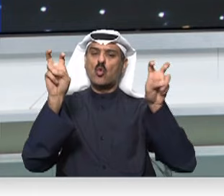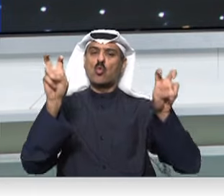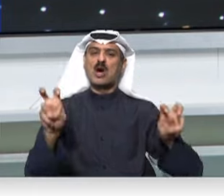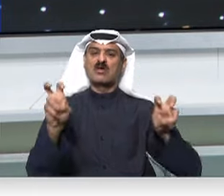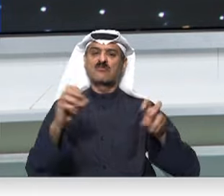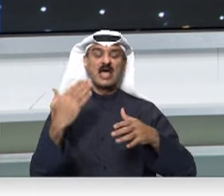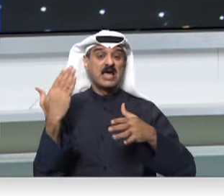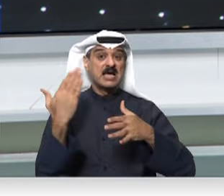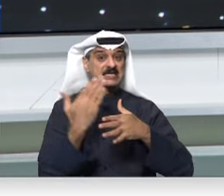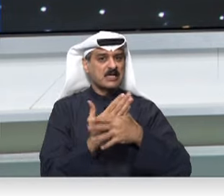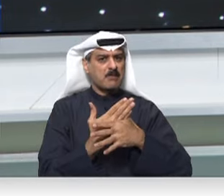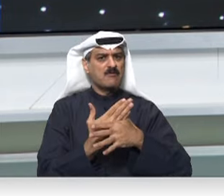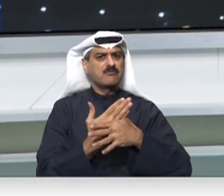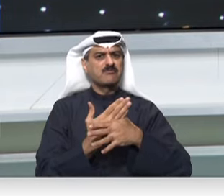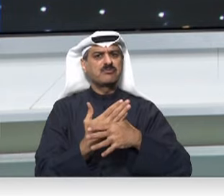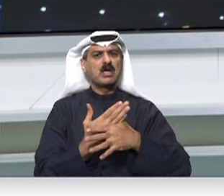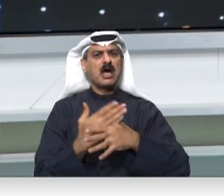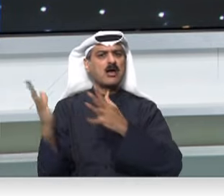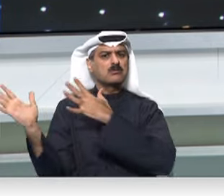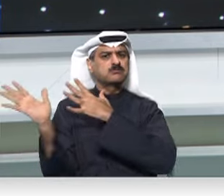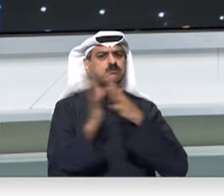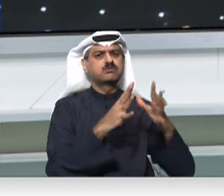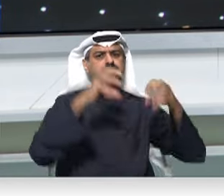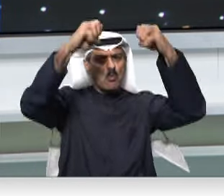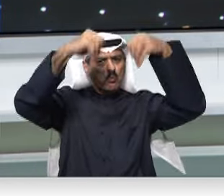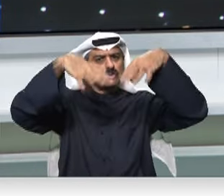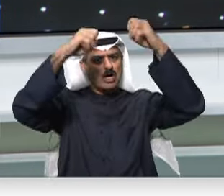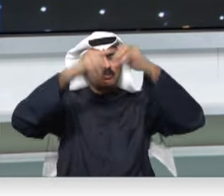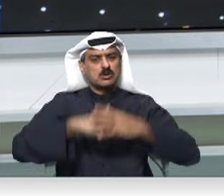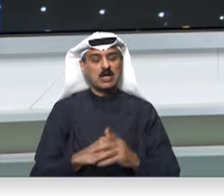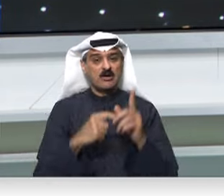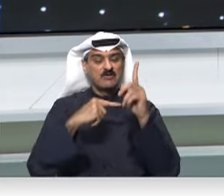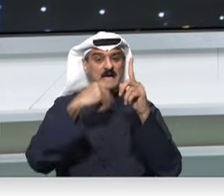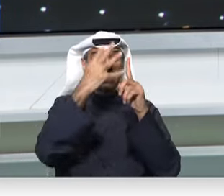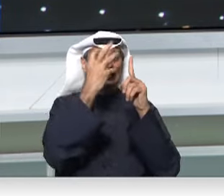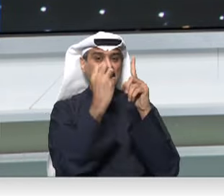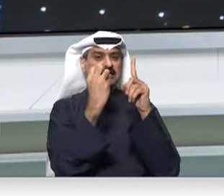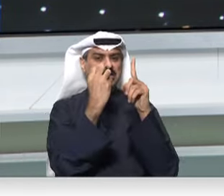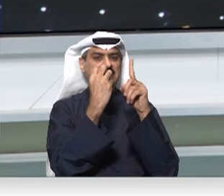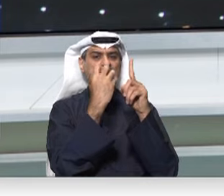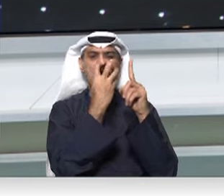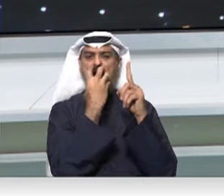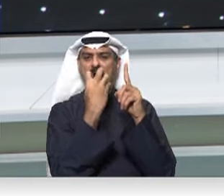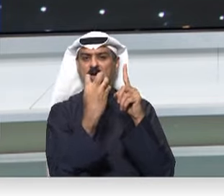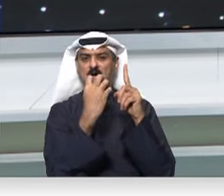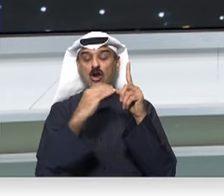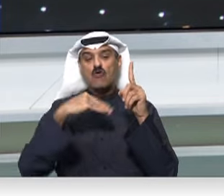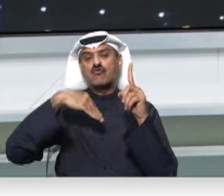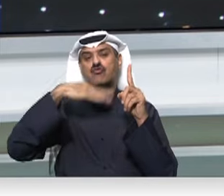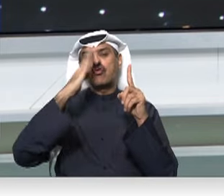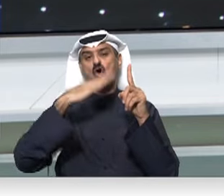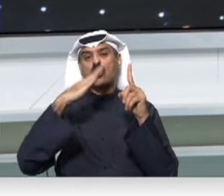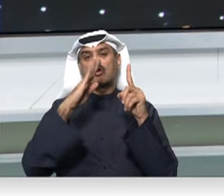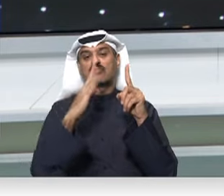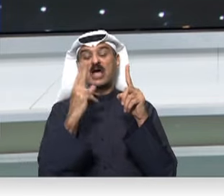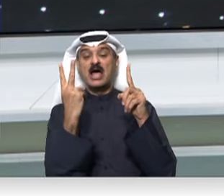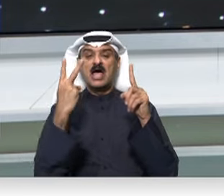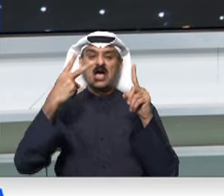مرتقبة من أمطار الخير خلال الأيام المقبلة بإذن الله، ودرجات الحرارة أعزائي المشاهدين بشكل عام العظمى متفاوتة ما